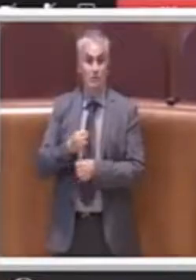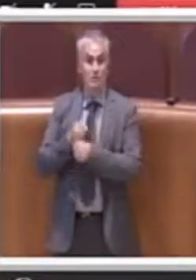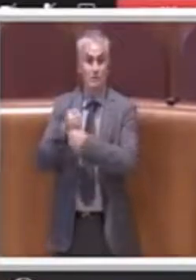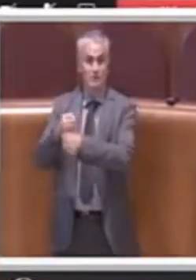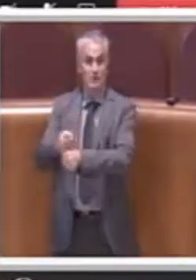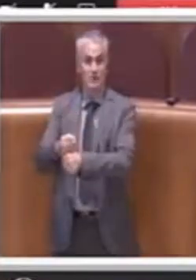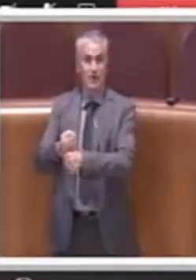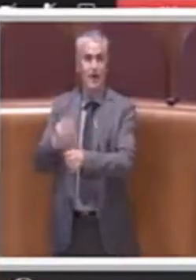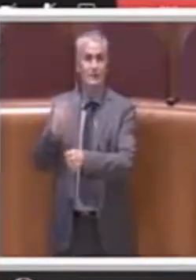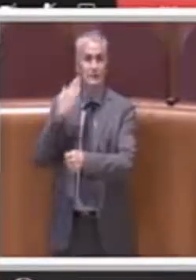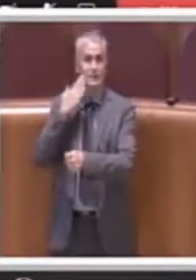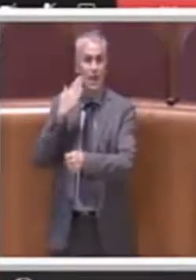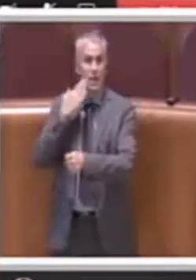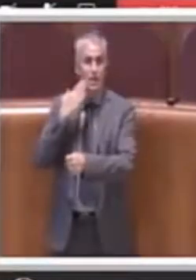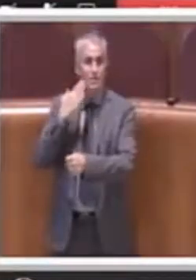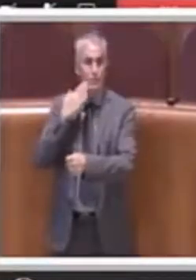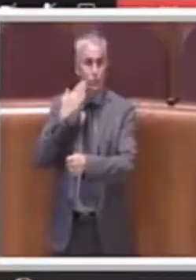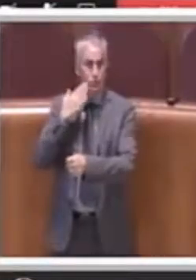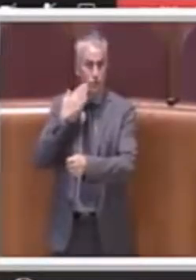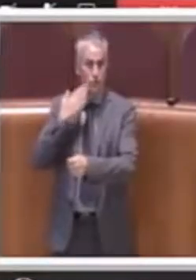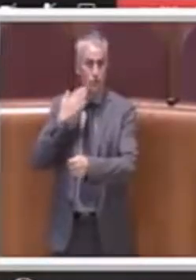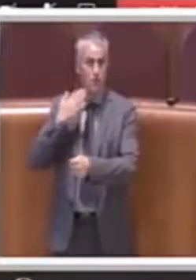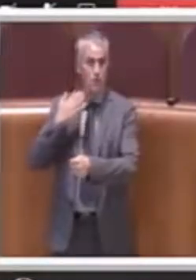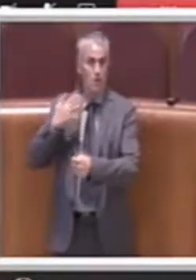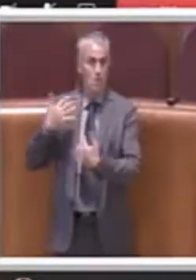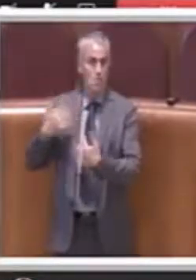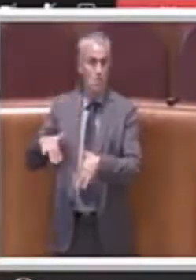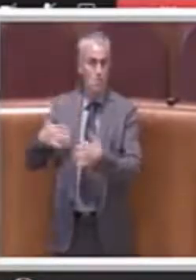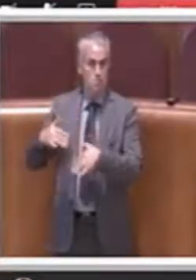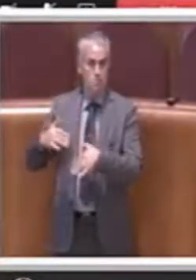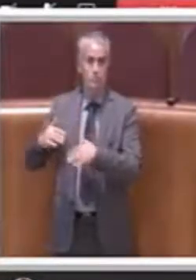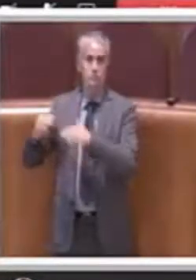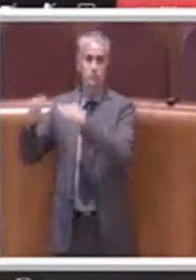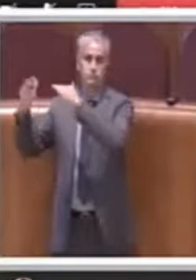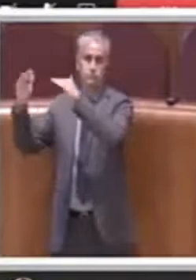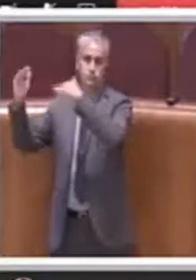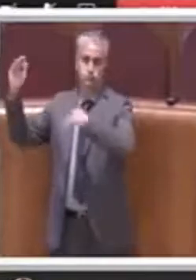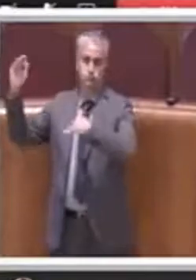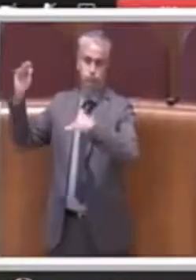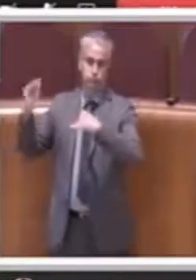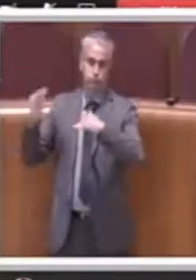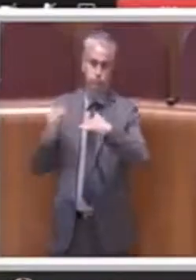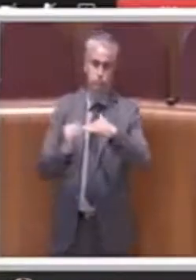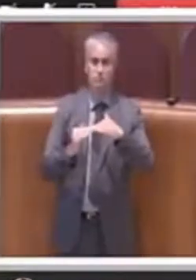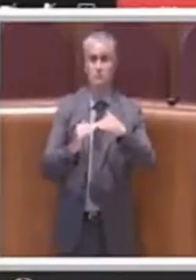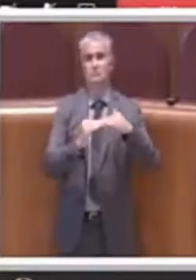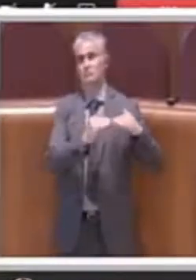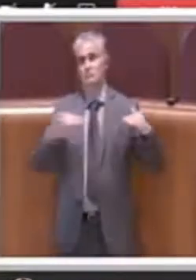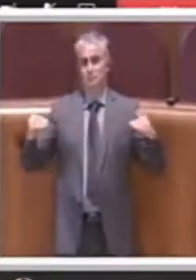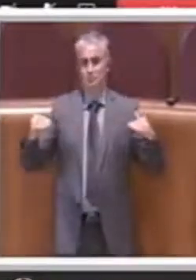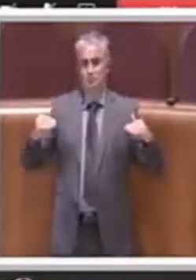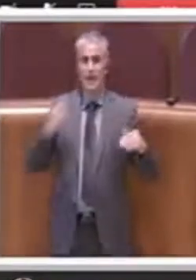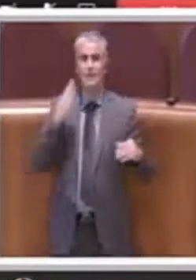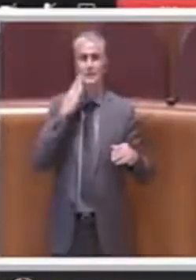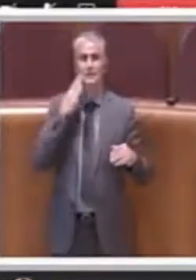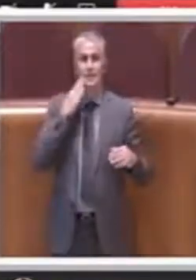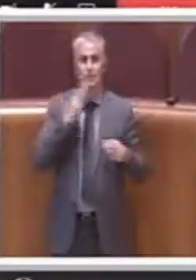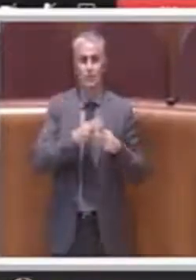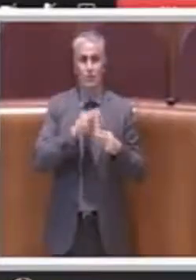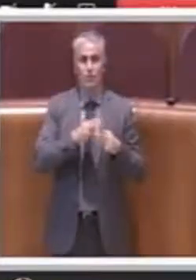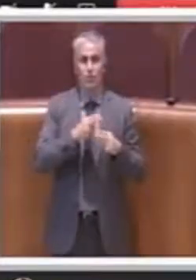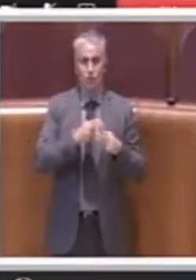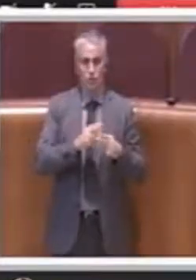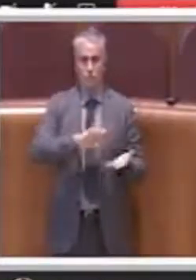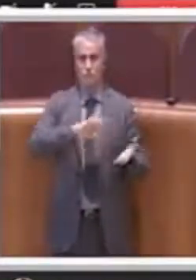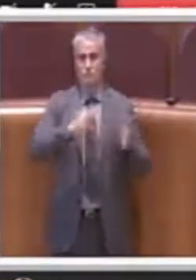un debito un po', diciamo, monster, ha azzerato diciamo, i conti, i debiti di Roma Capitale, che divenne appunto